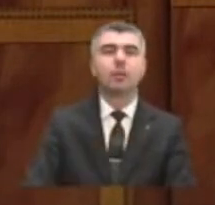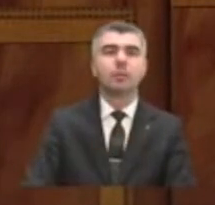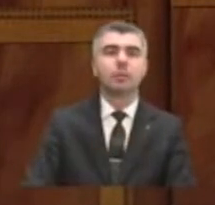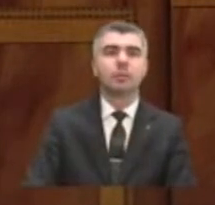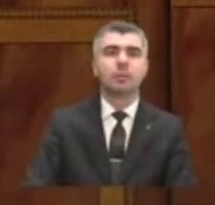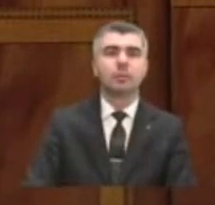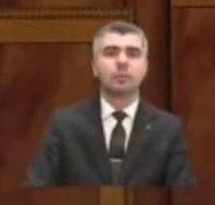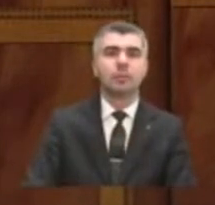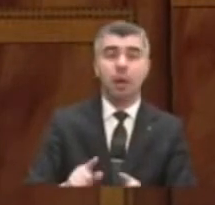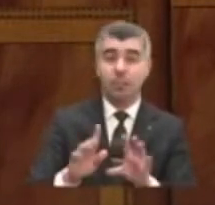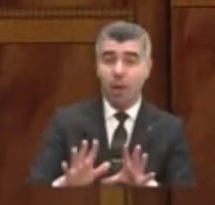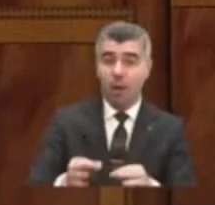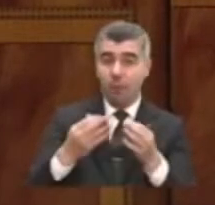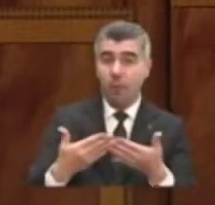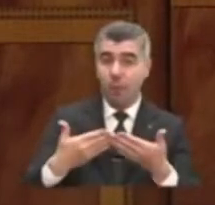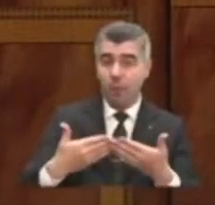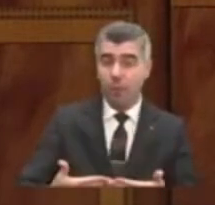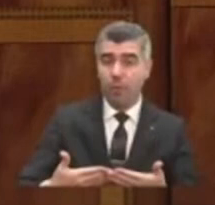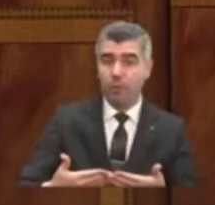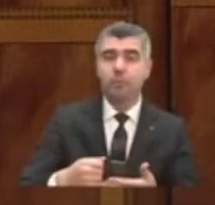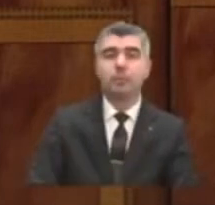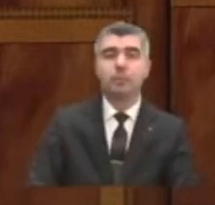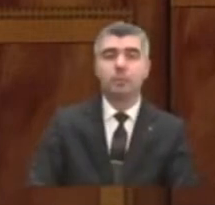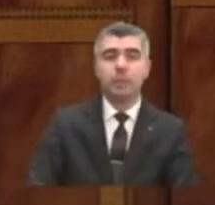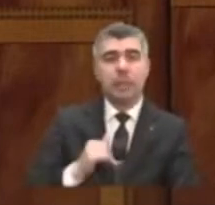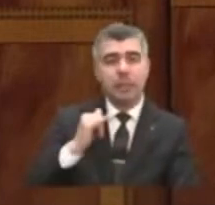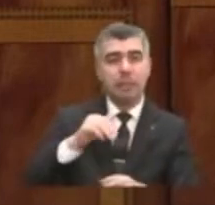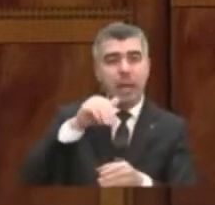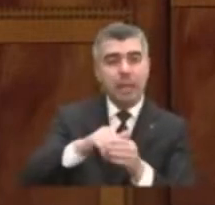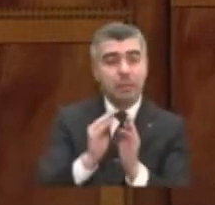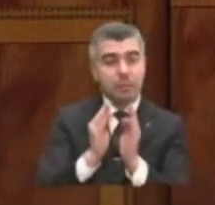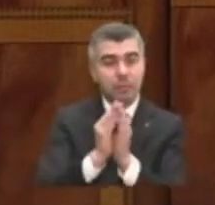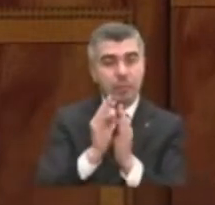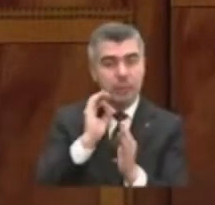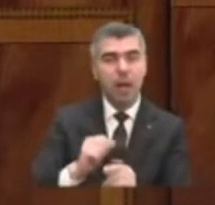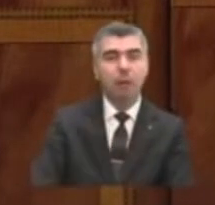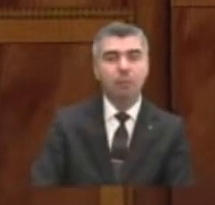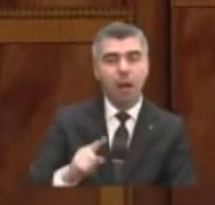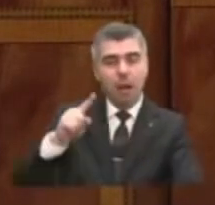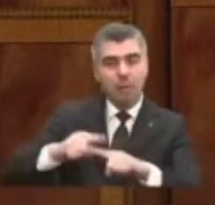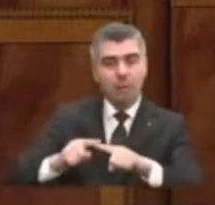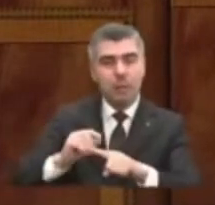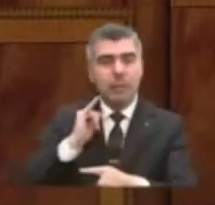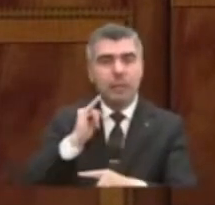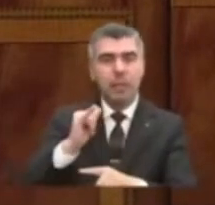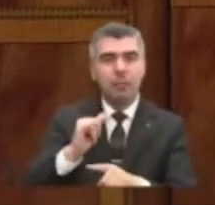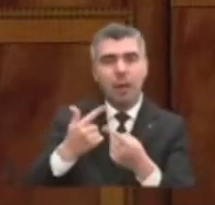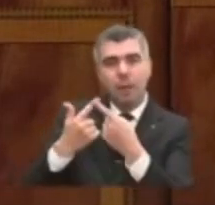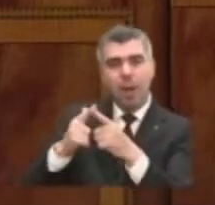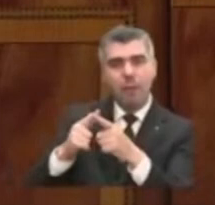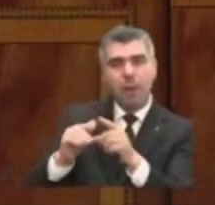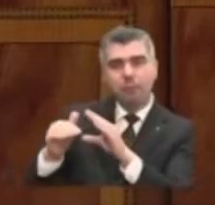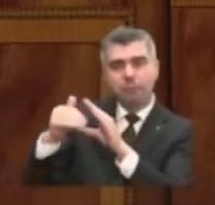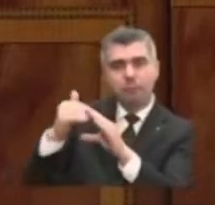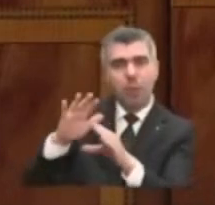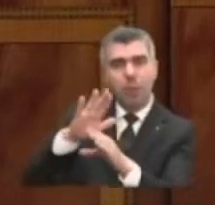ان تعبيرنا ان تعبيرنا عن موقف الرافد والمدير لكل التدخل الخارجي